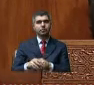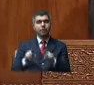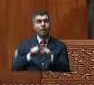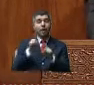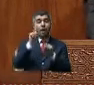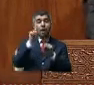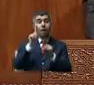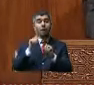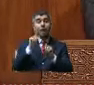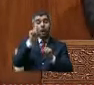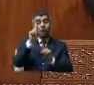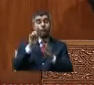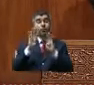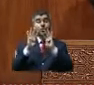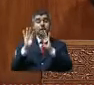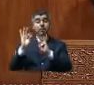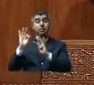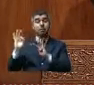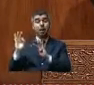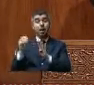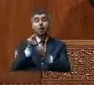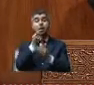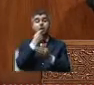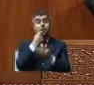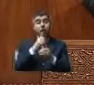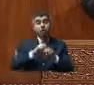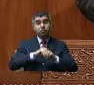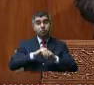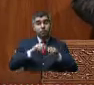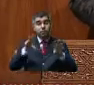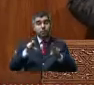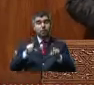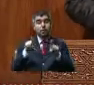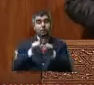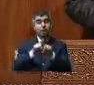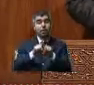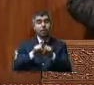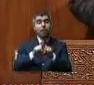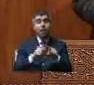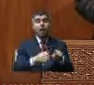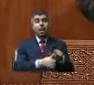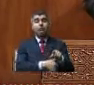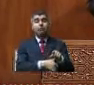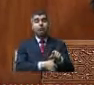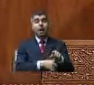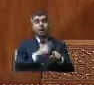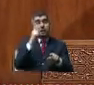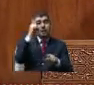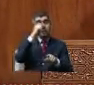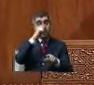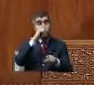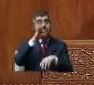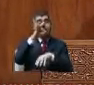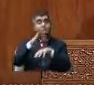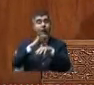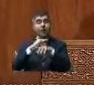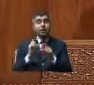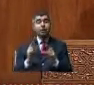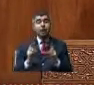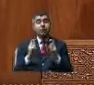1800 دواء. كما تم العمل على توفير دواء جنس مقاوم لالتهاب الكبد الفيروسي سي لباتيت